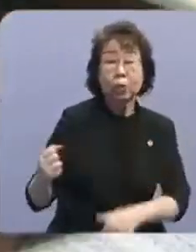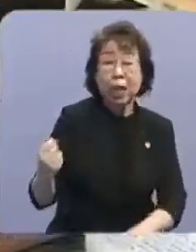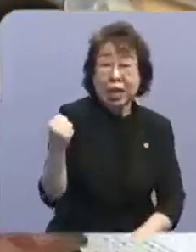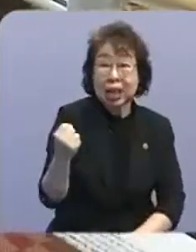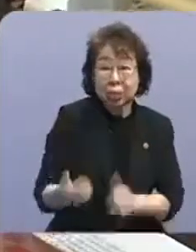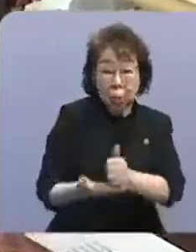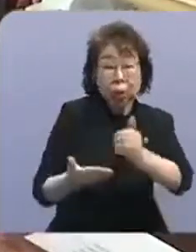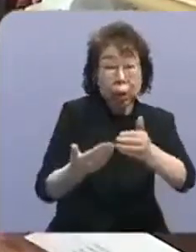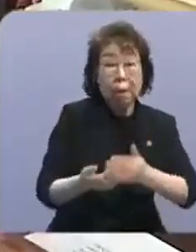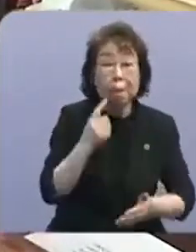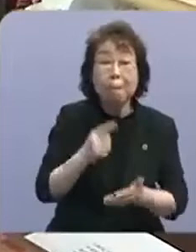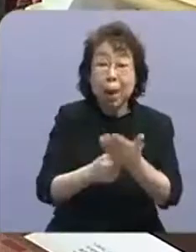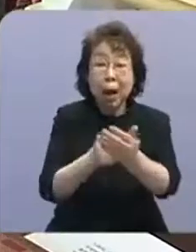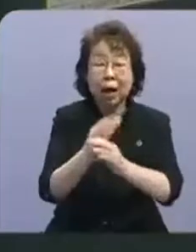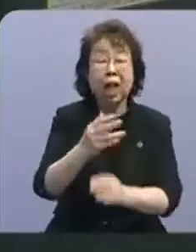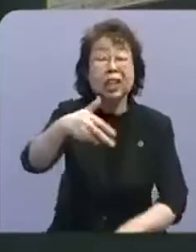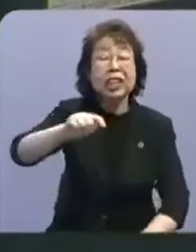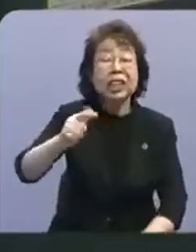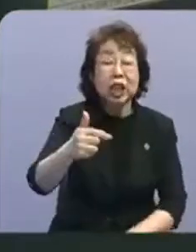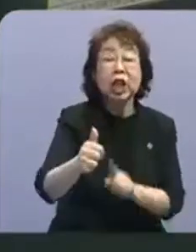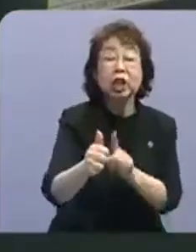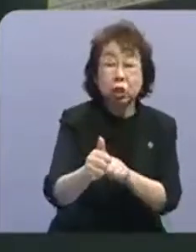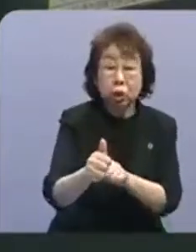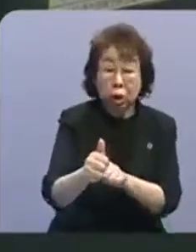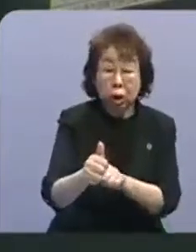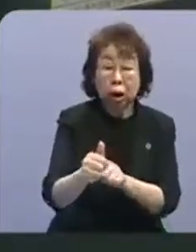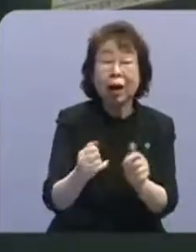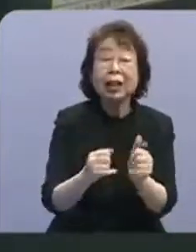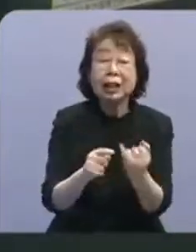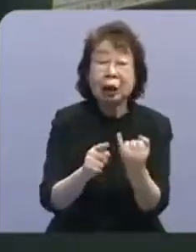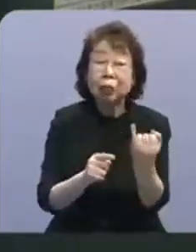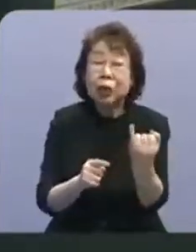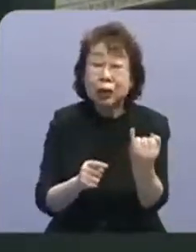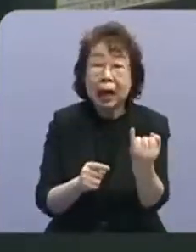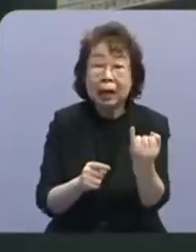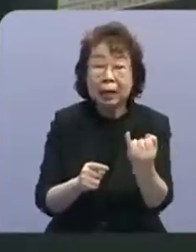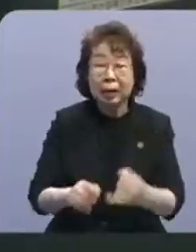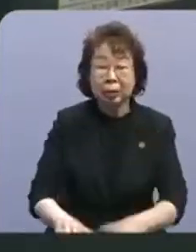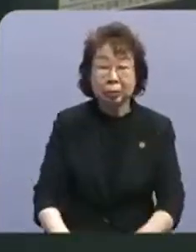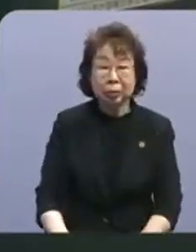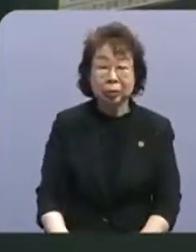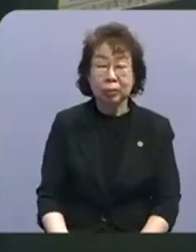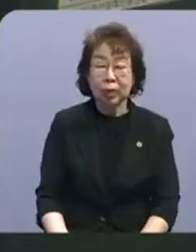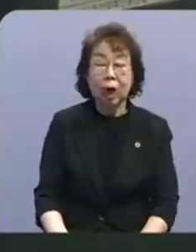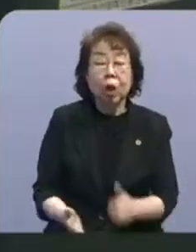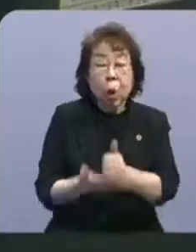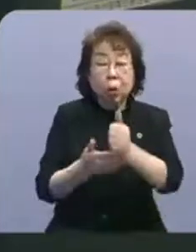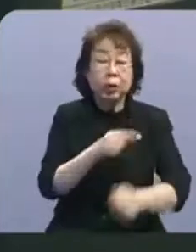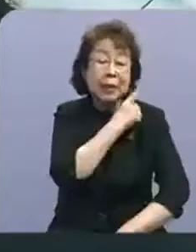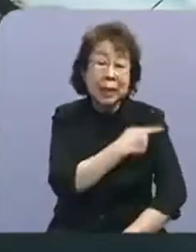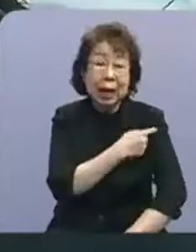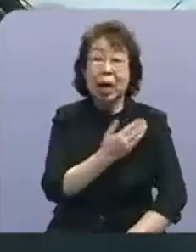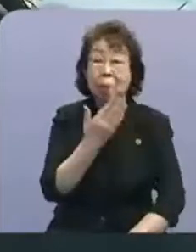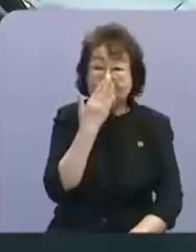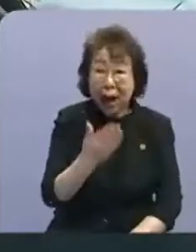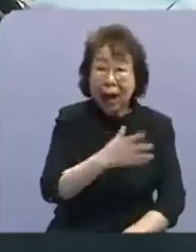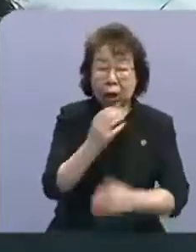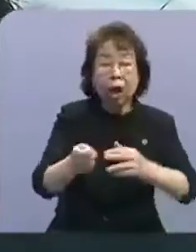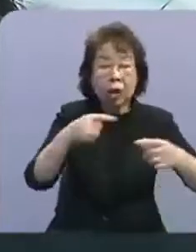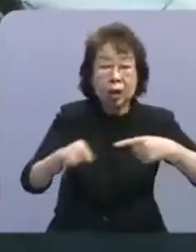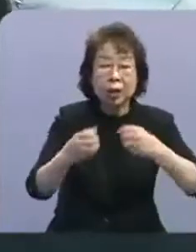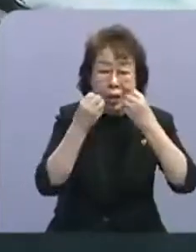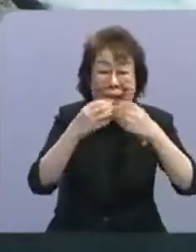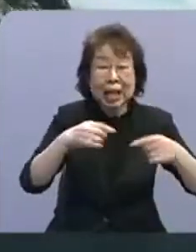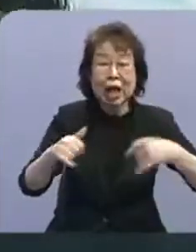공천을 신청한 전현숙 부산 장애인 총련 앞에 사무처장 공천 자격은 물론 정치 신인